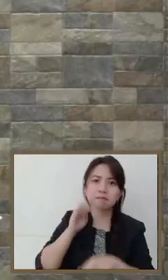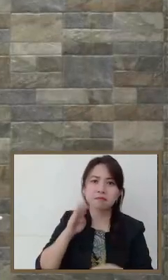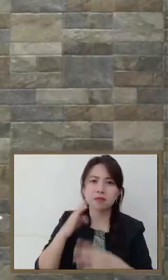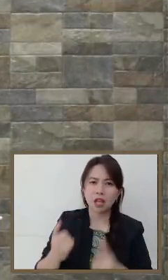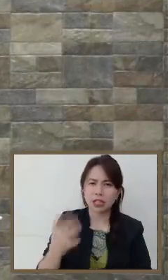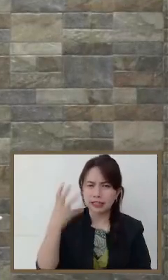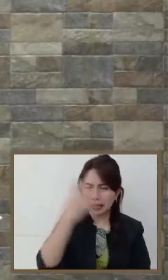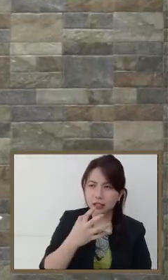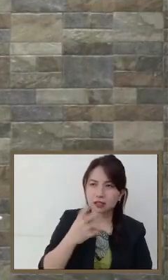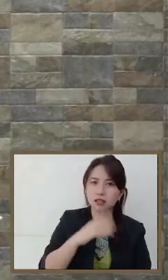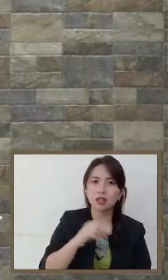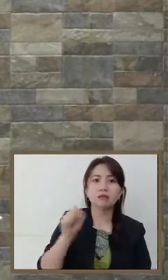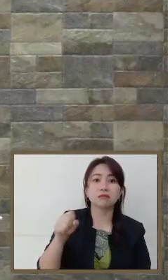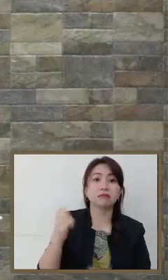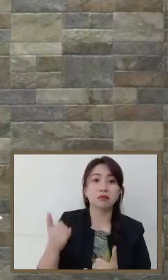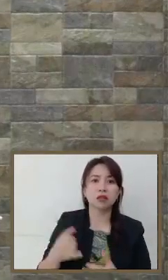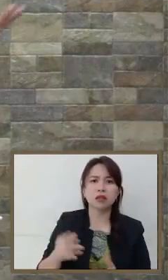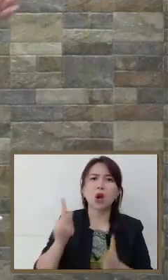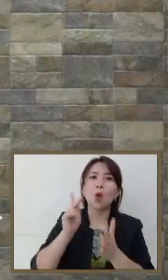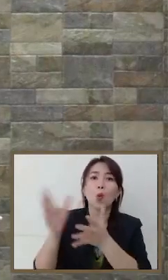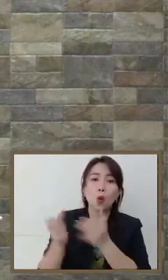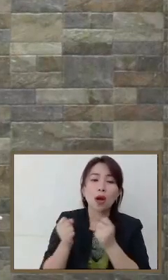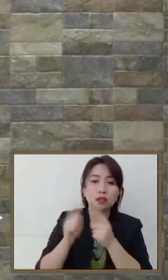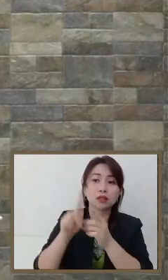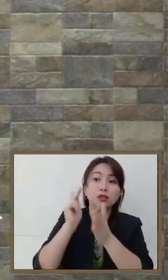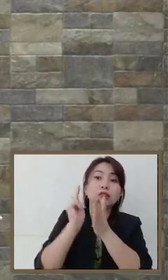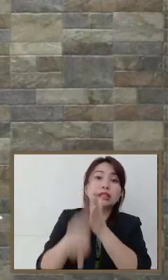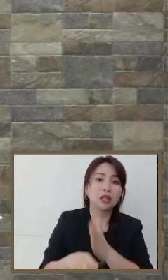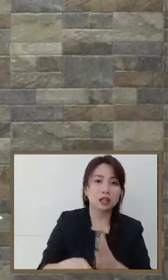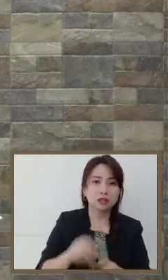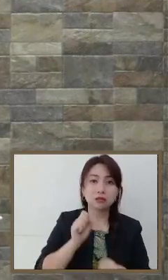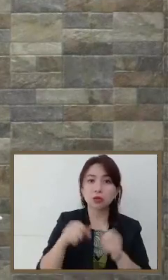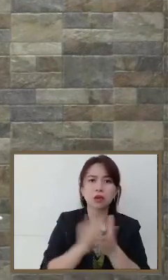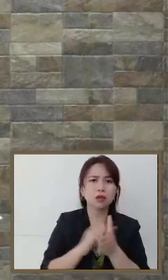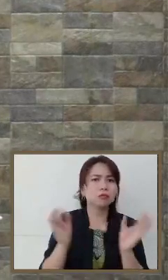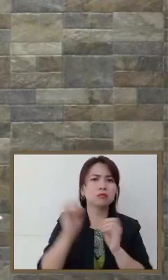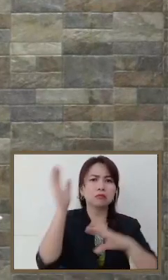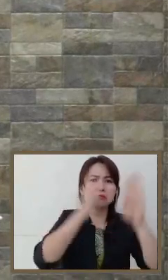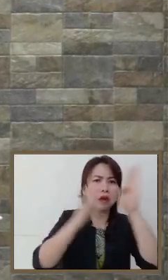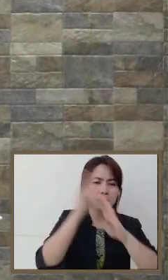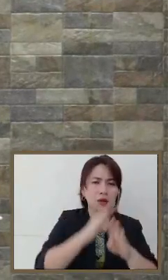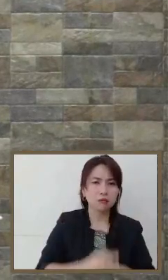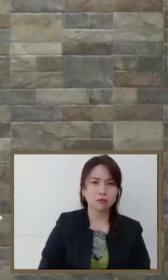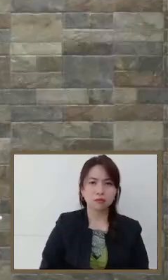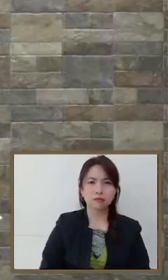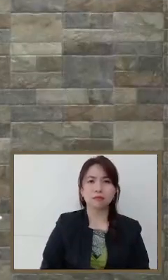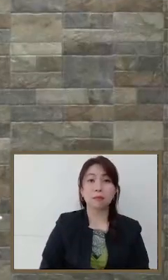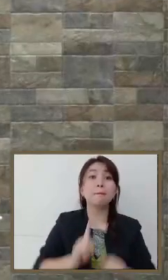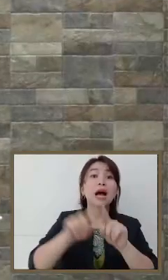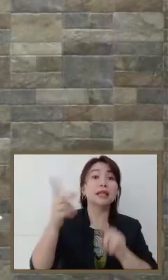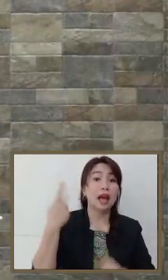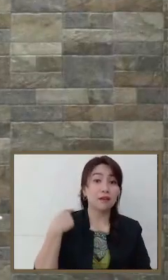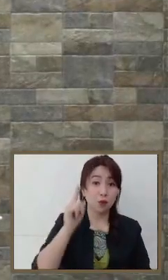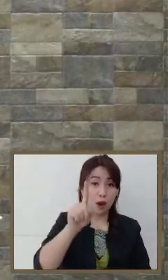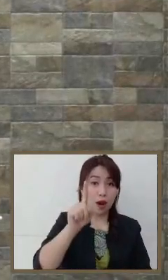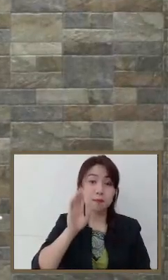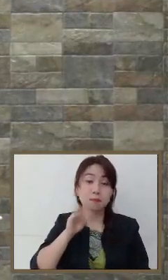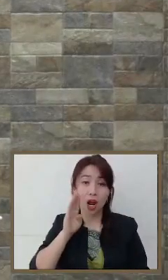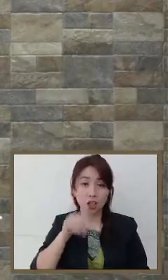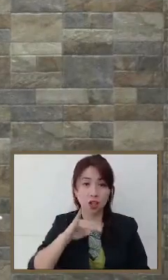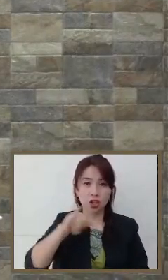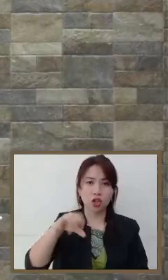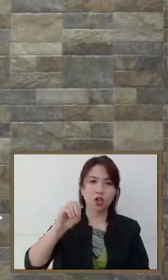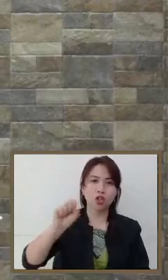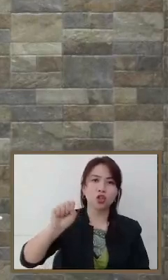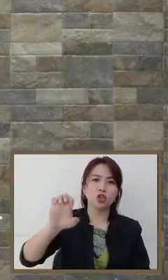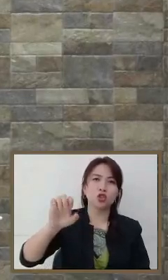na Hayop para wala na tayong problema Aba Salamat sa pangon nakaisip Yung kanyang kapatid pong isa huwag natin pataying kapatid pa rin